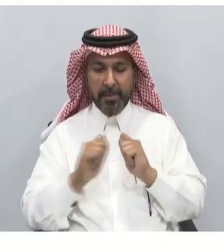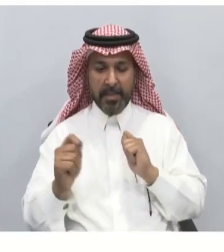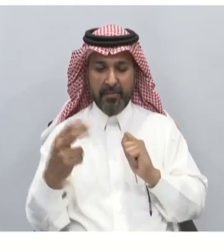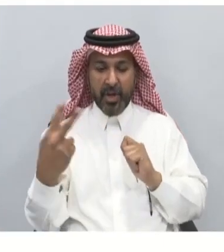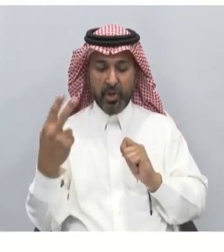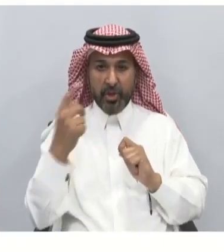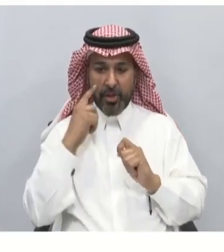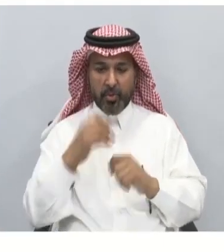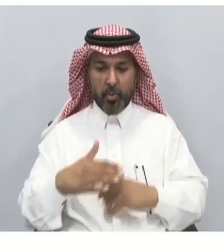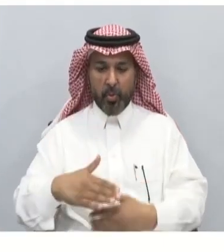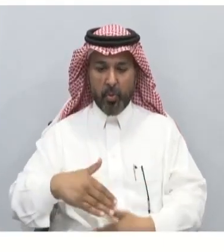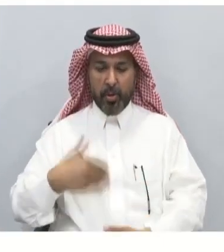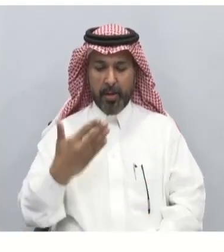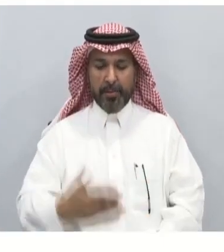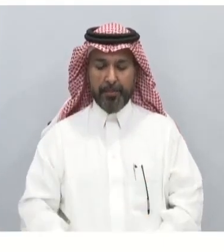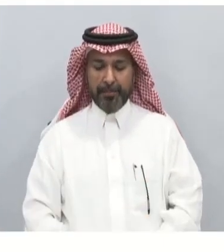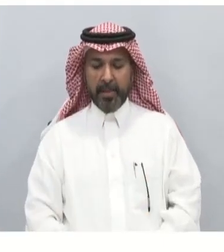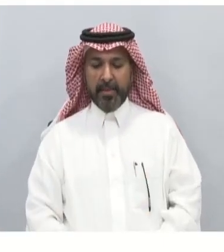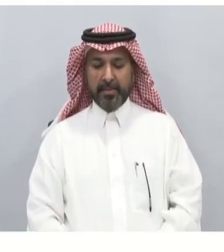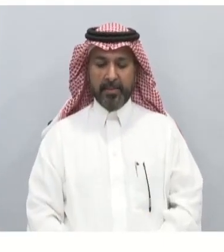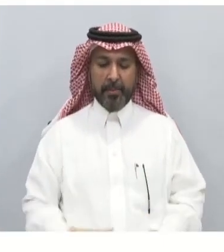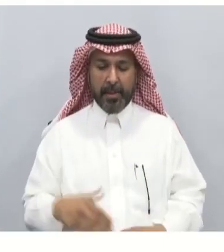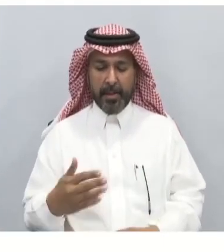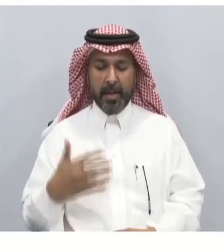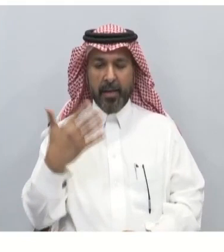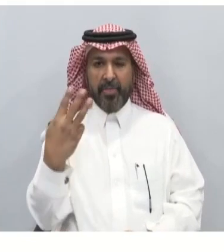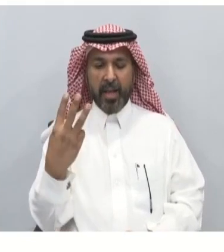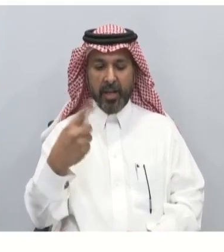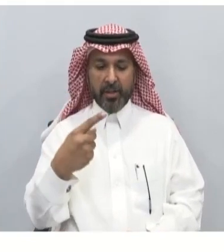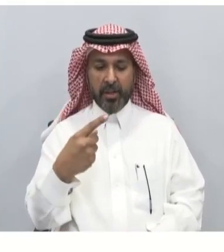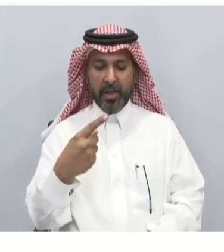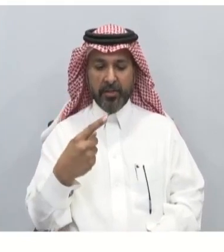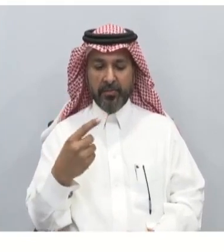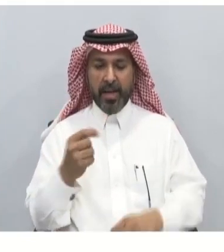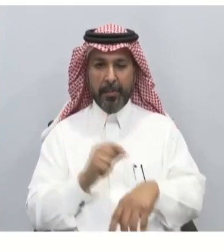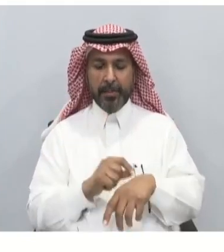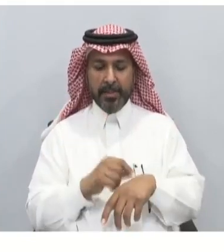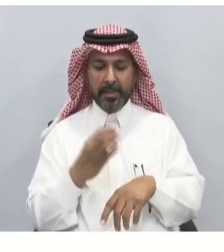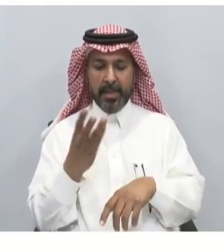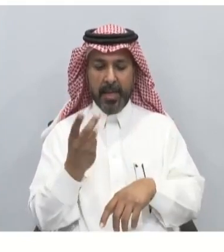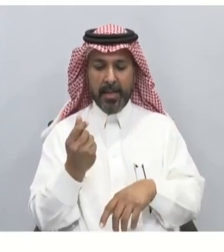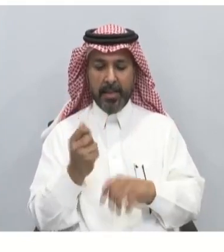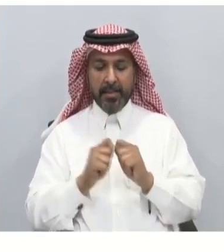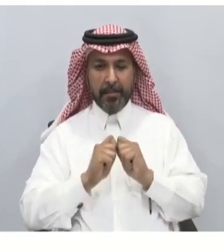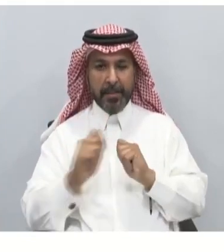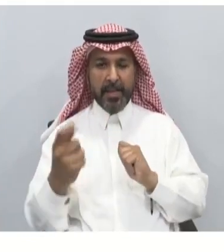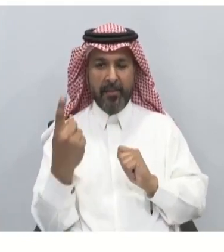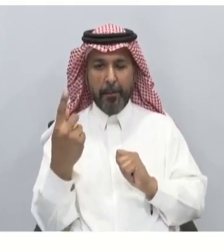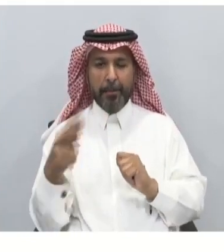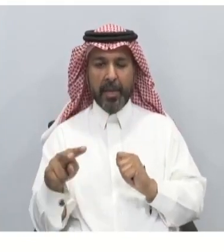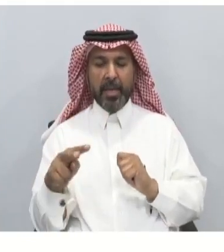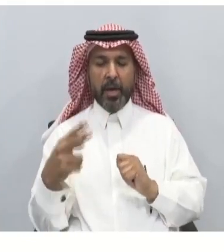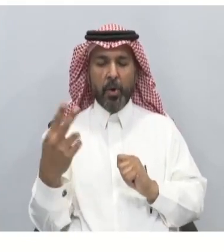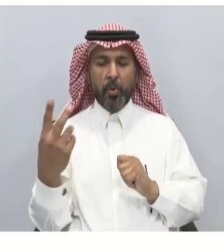إذا هنا لدينا المسافة راح تساوي 20 اللي هي قطعها في الساعة الأولى،